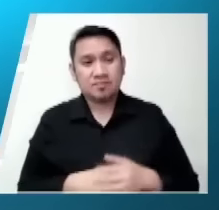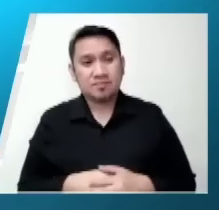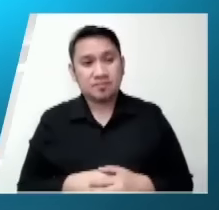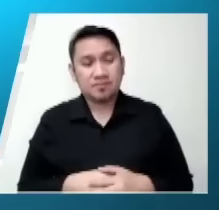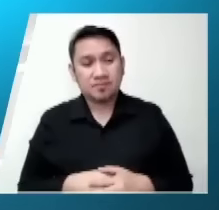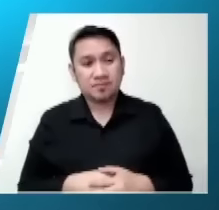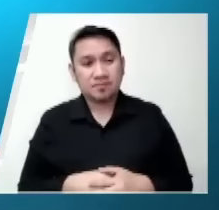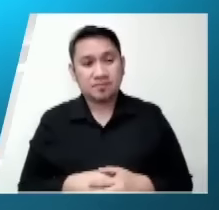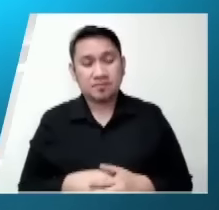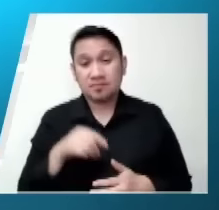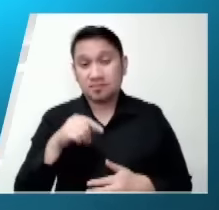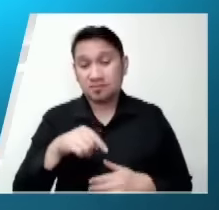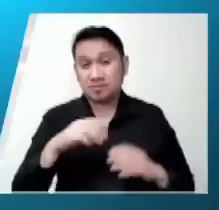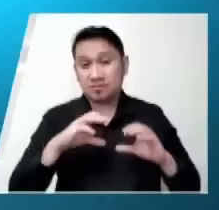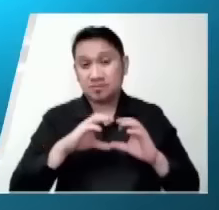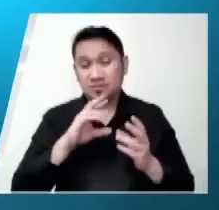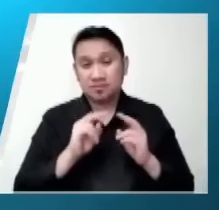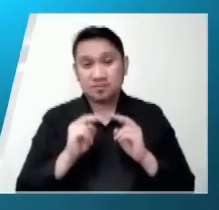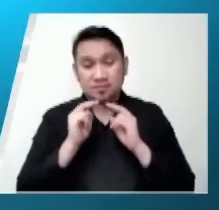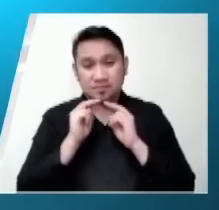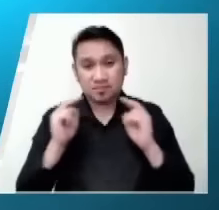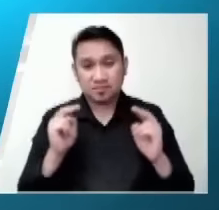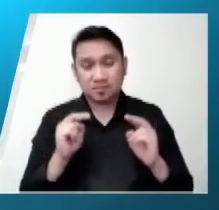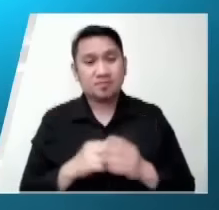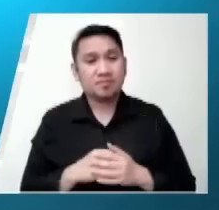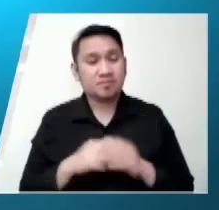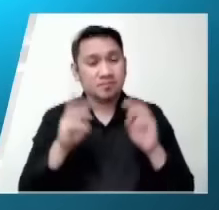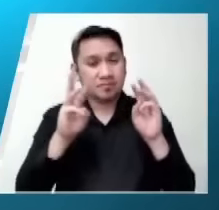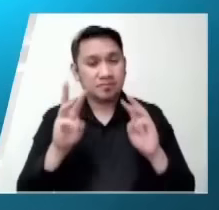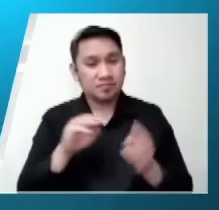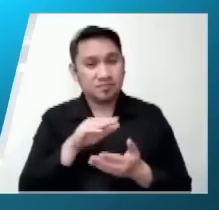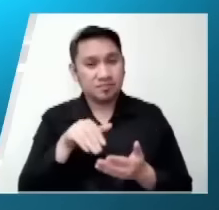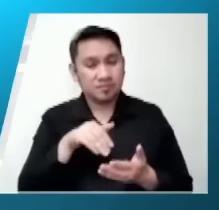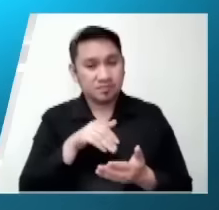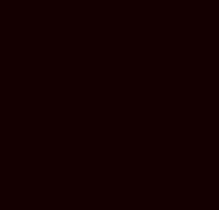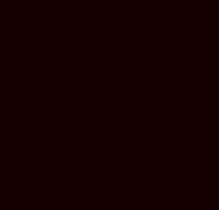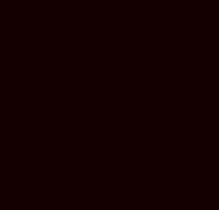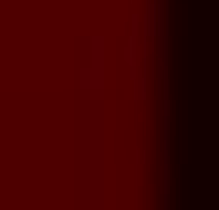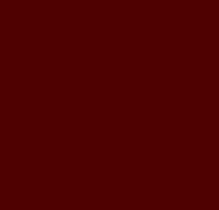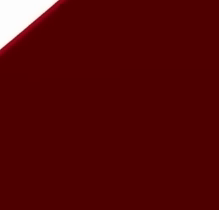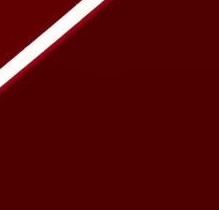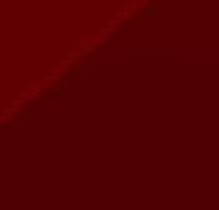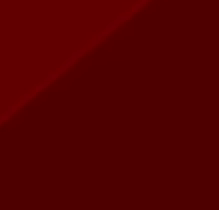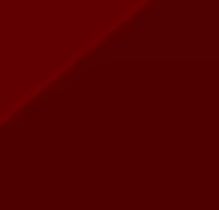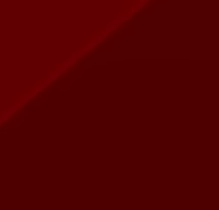Ito ang GMA Integrated News Weather Center. Maasahan anuman ang panahon.